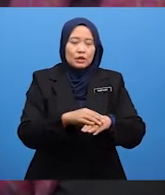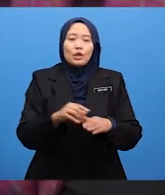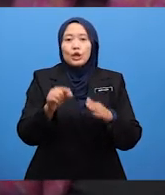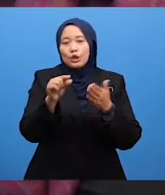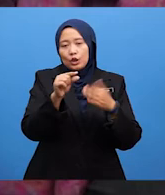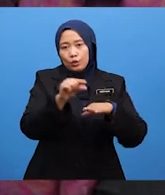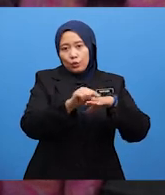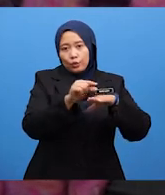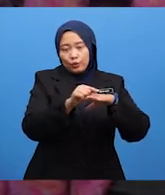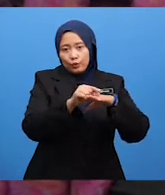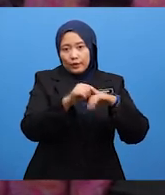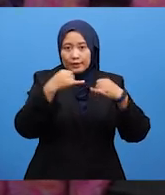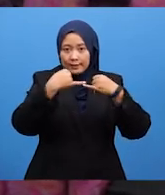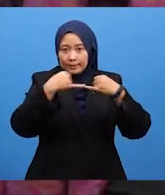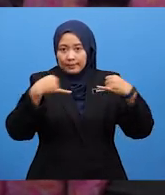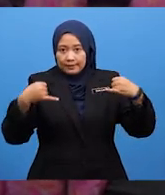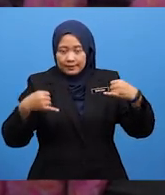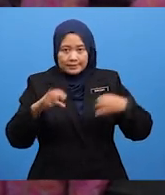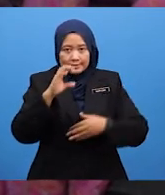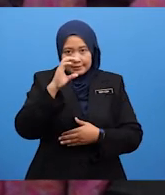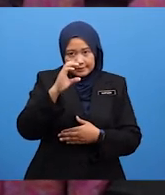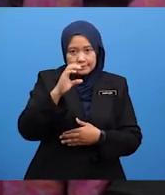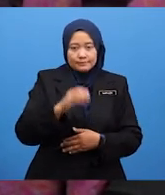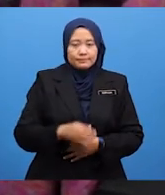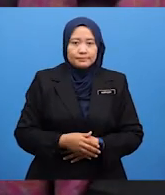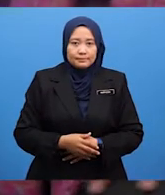Sekarang kamu cuba tunjukkan petikan ke bawah.